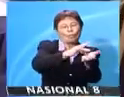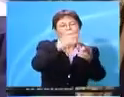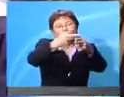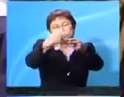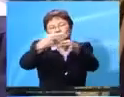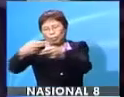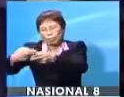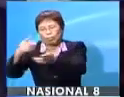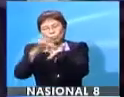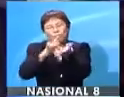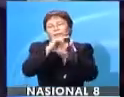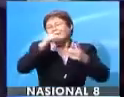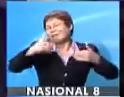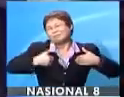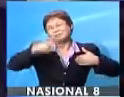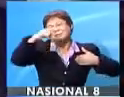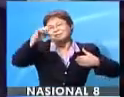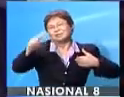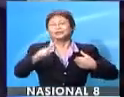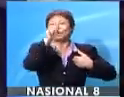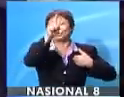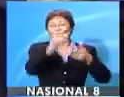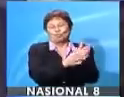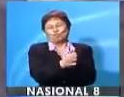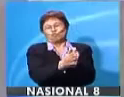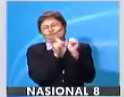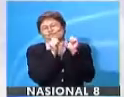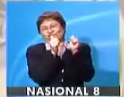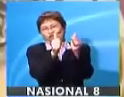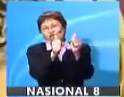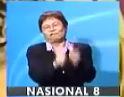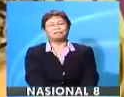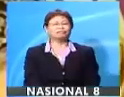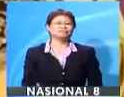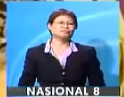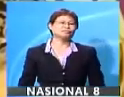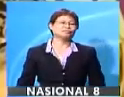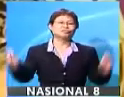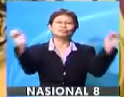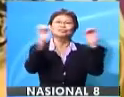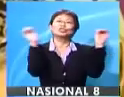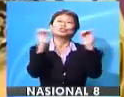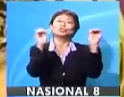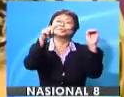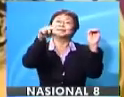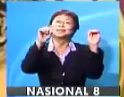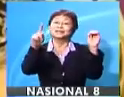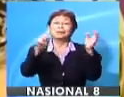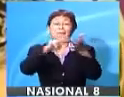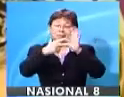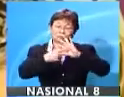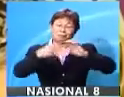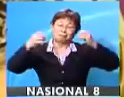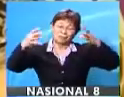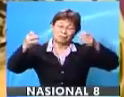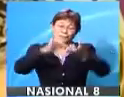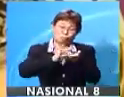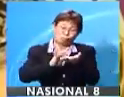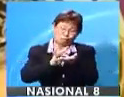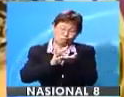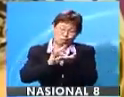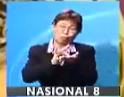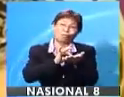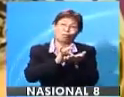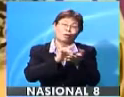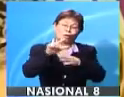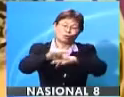tidak dikenakan GST adalah satu usaha yang baik. Di zero record itu bermaksud kebanyakan daripada ubat